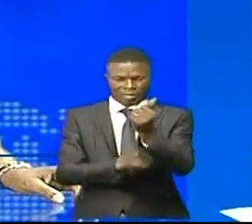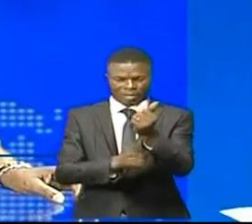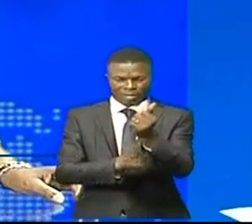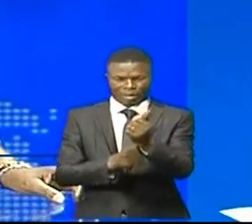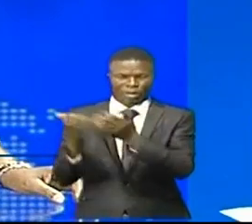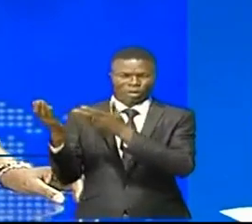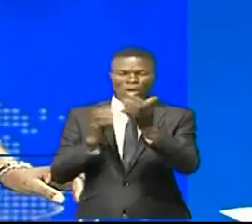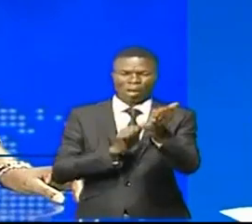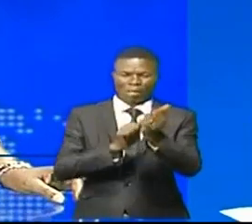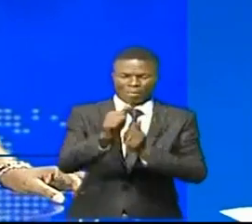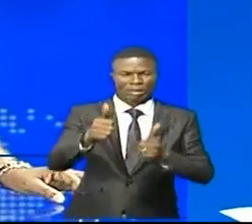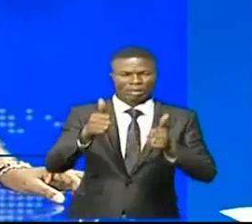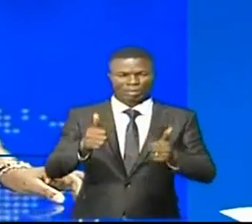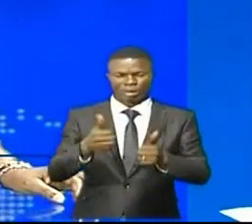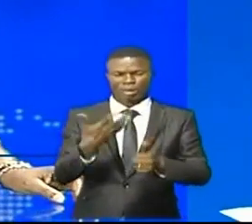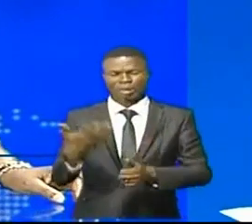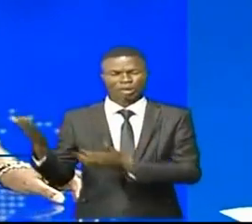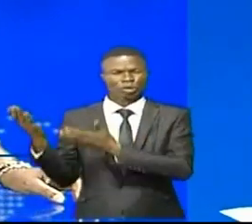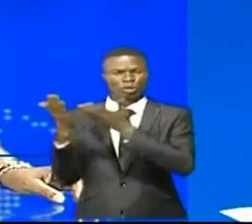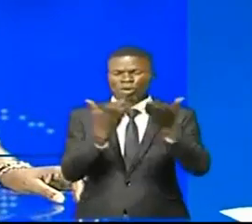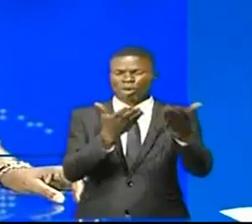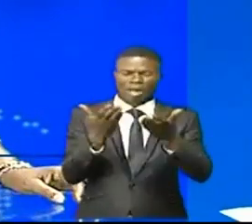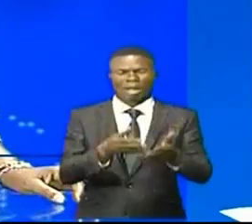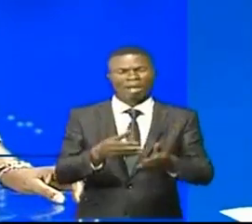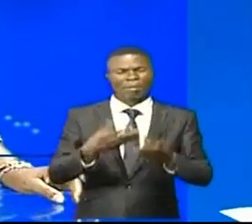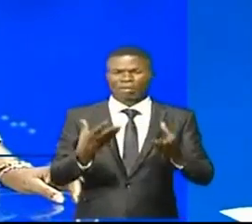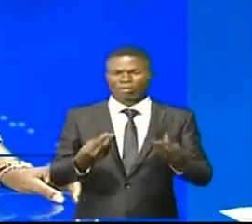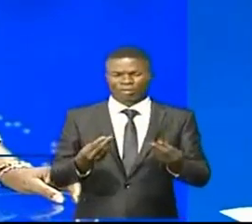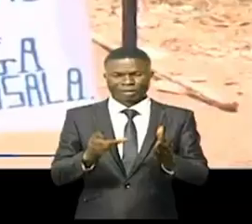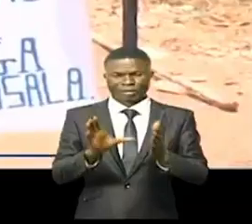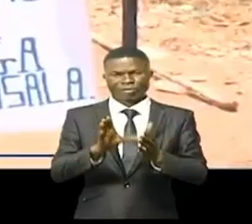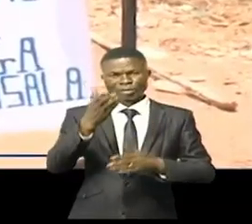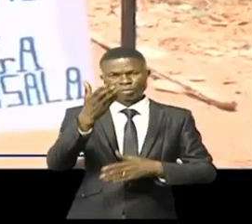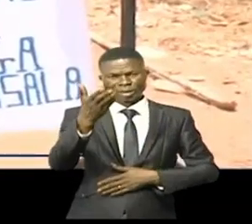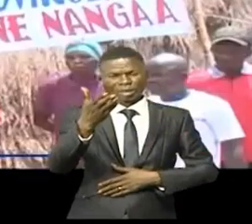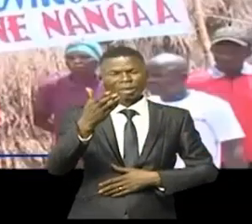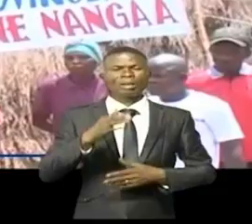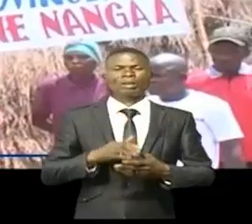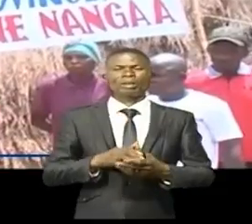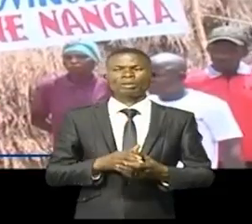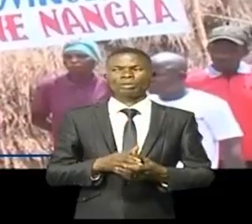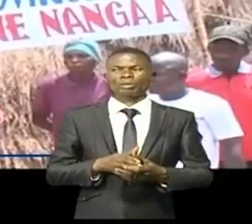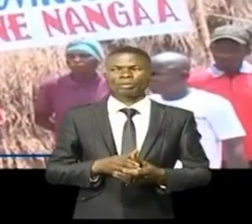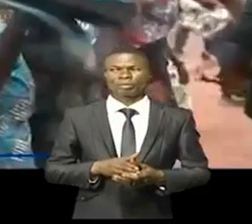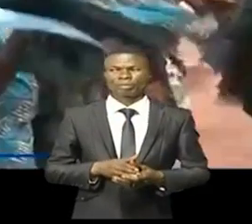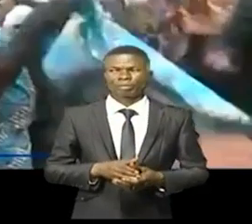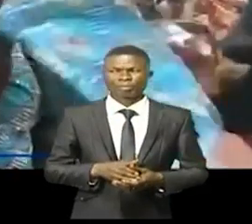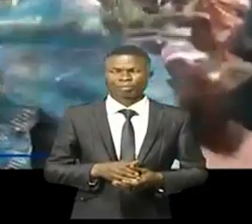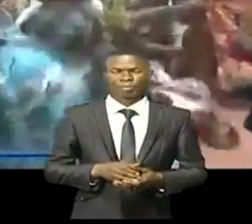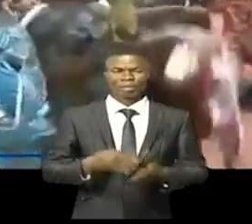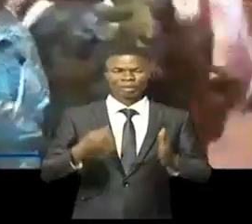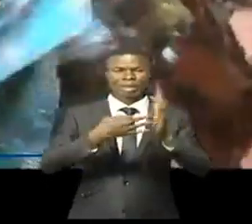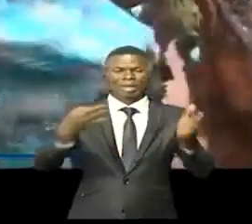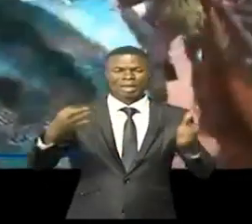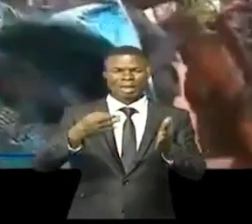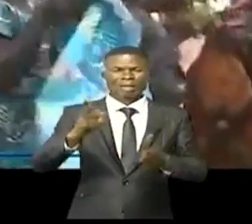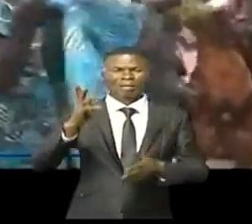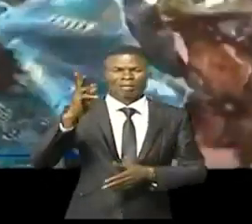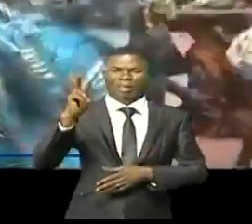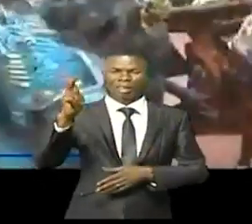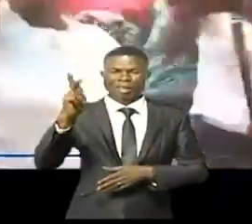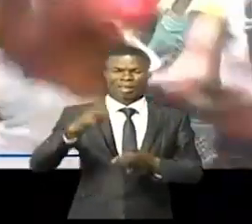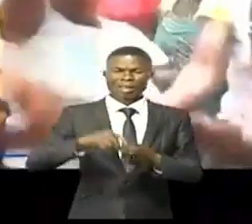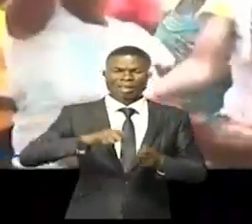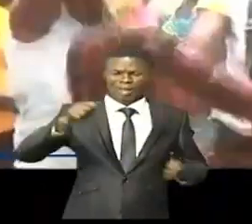de marchandises et autres biens de première nécessité. Cette localité située à 80 km de la ville d'Iziro